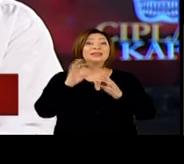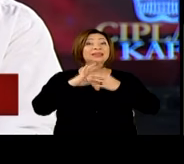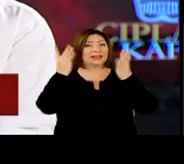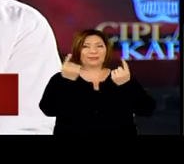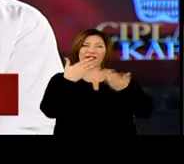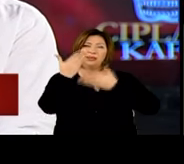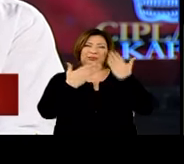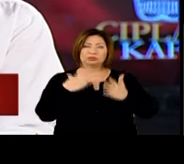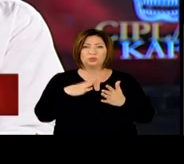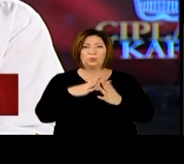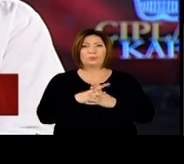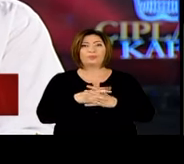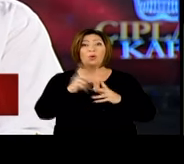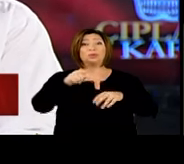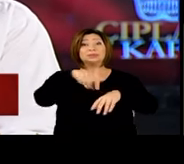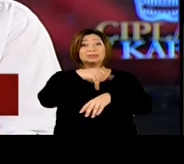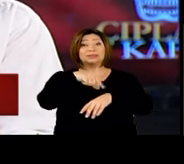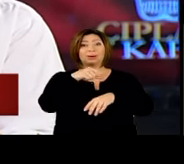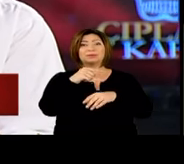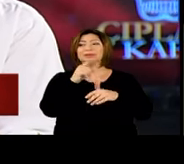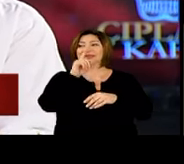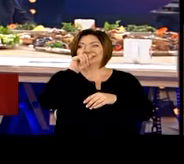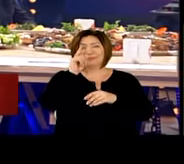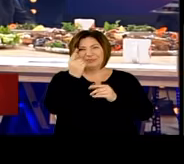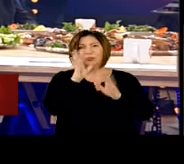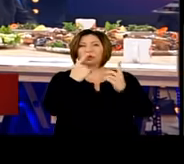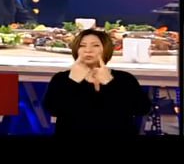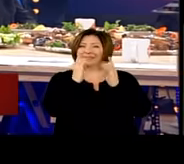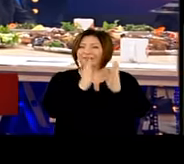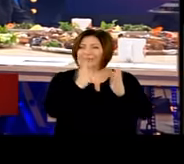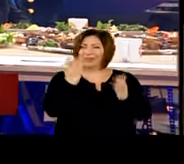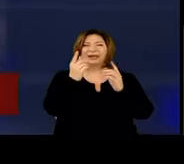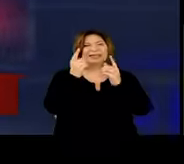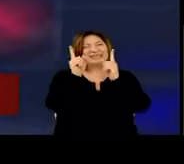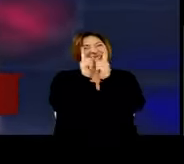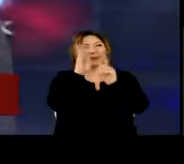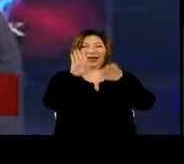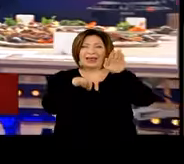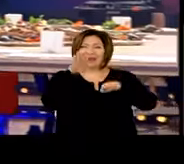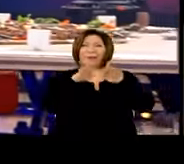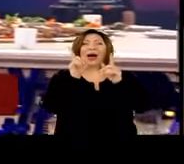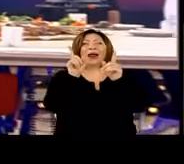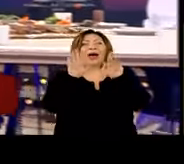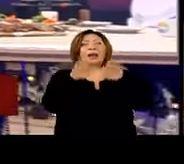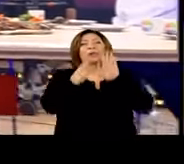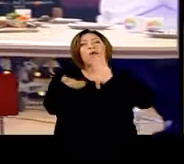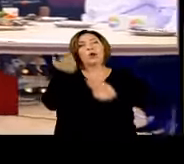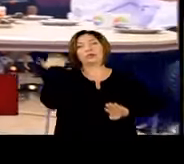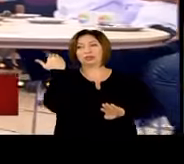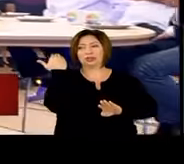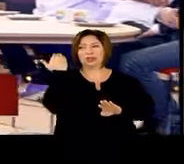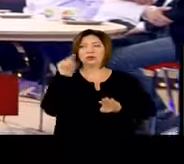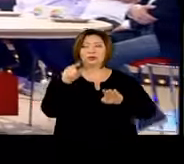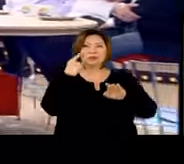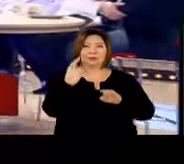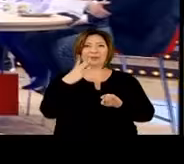biraz açıklayayım. O dönemlerde... Tek konuşmaya devam edelim. Evet. Kısa bir ara vereceğim. Aradan önce hemen